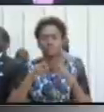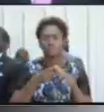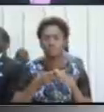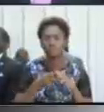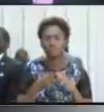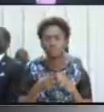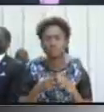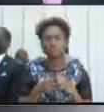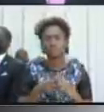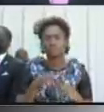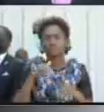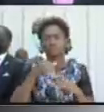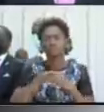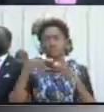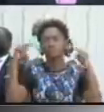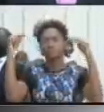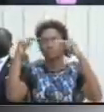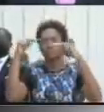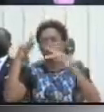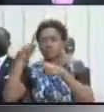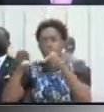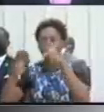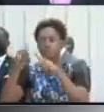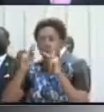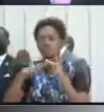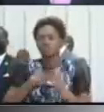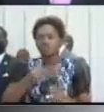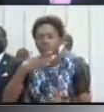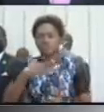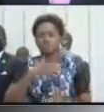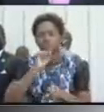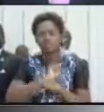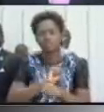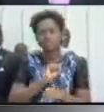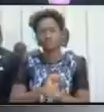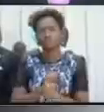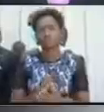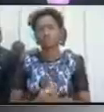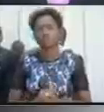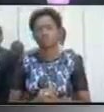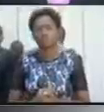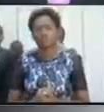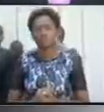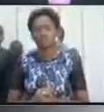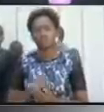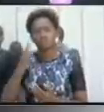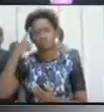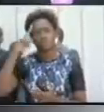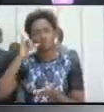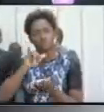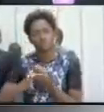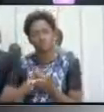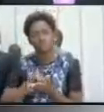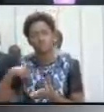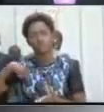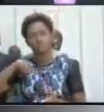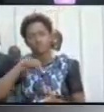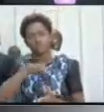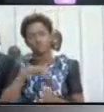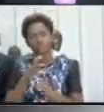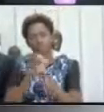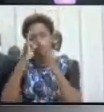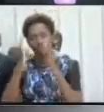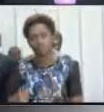dans niveau population. C'est sous émotion mon yo qui au travail. Et c'est pour ça que nous prenons